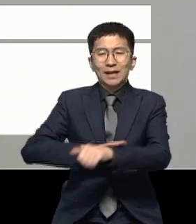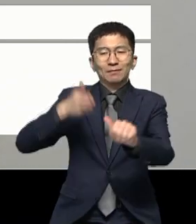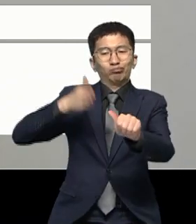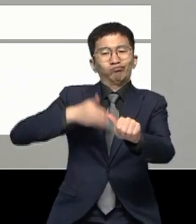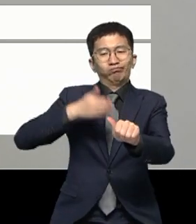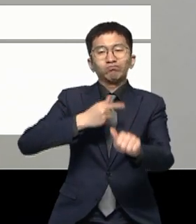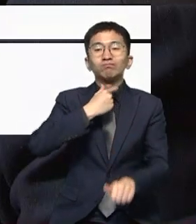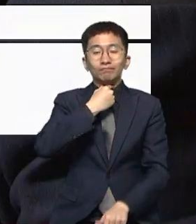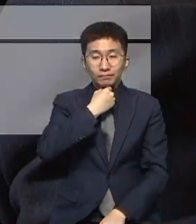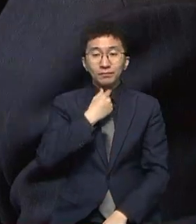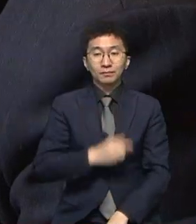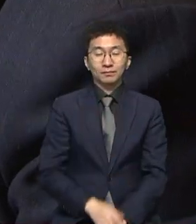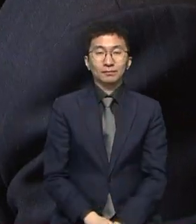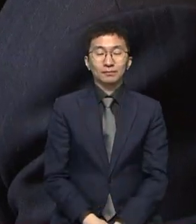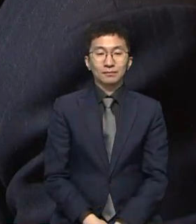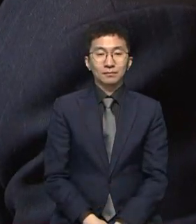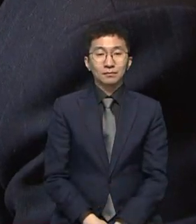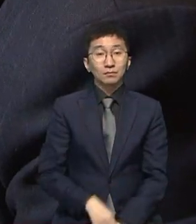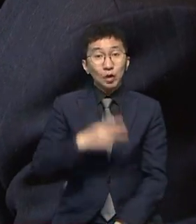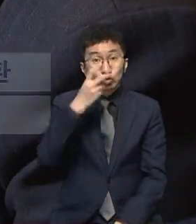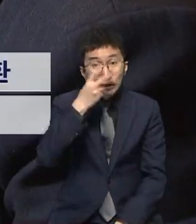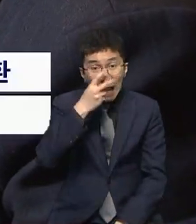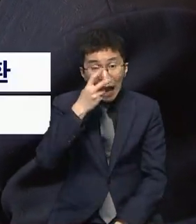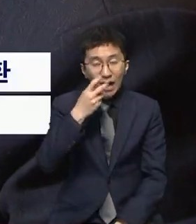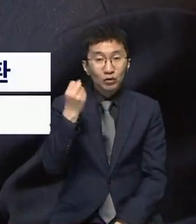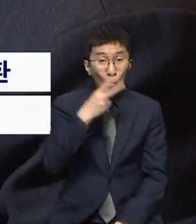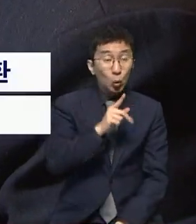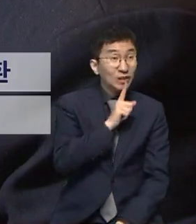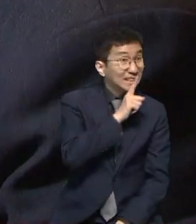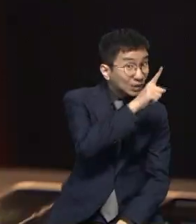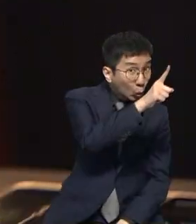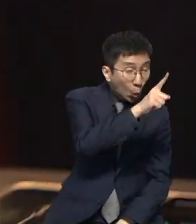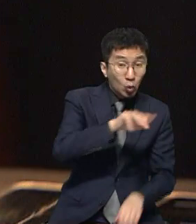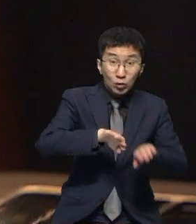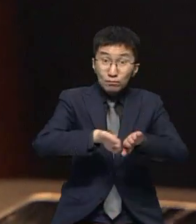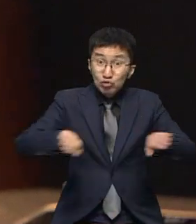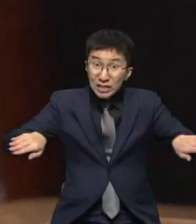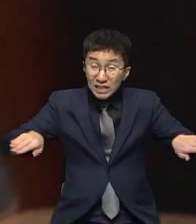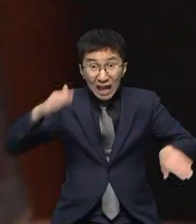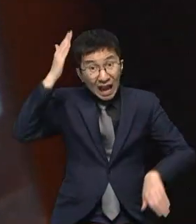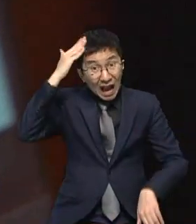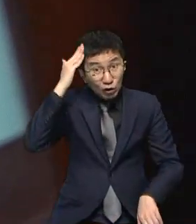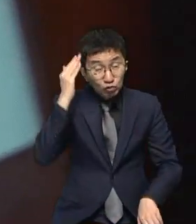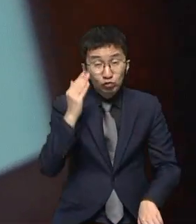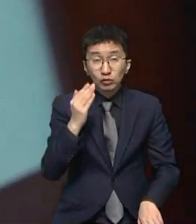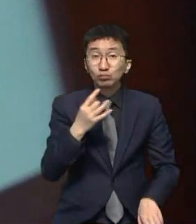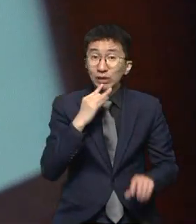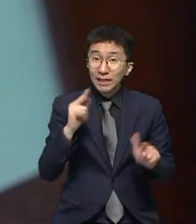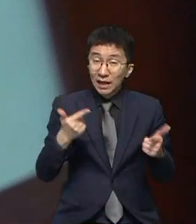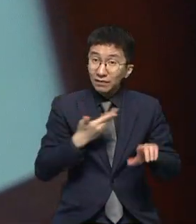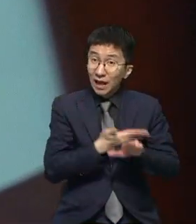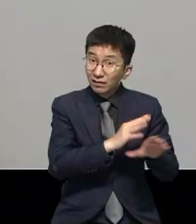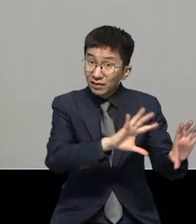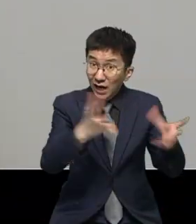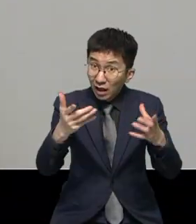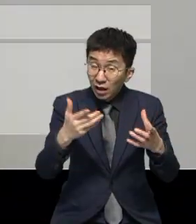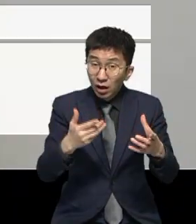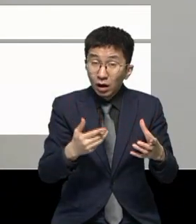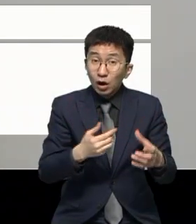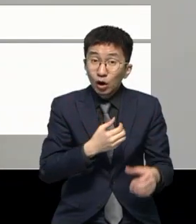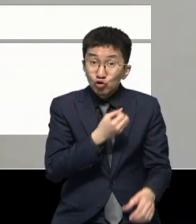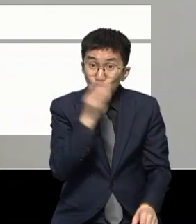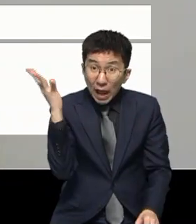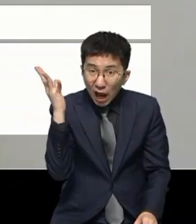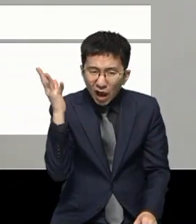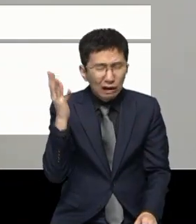possible consequences. 수사와 기소의 분리가 세계적 추세라는 주장에도 동의하지 않았습니다. What is going on